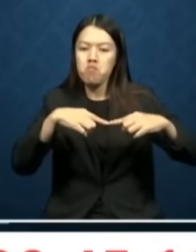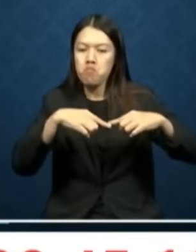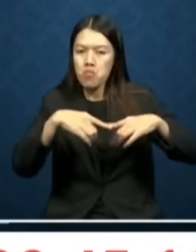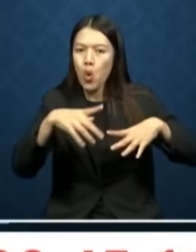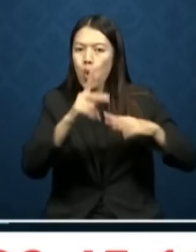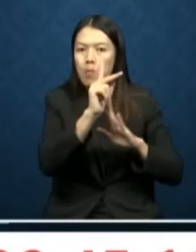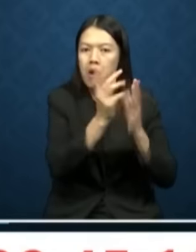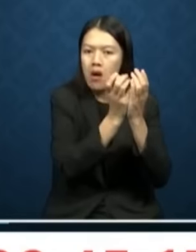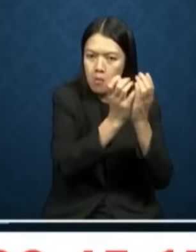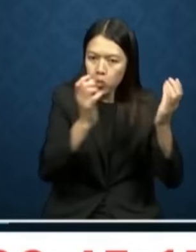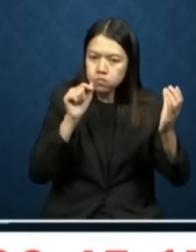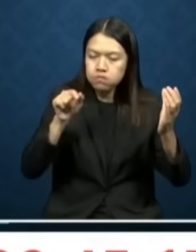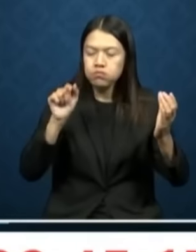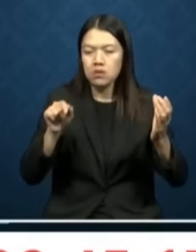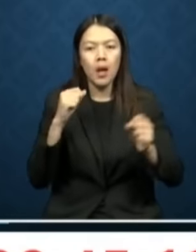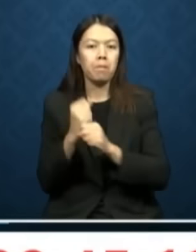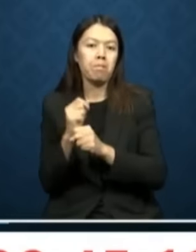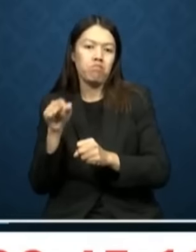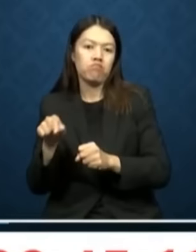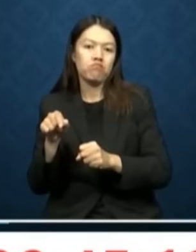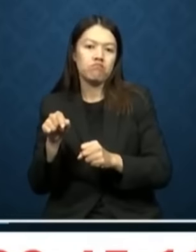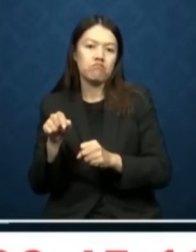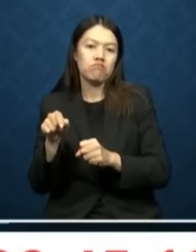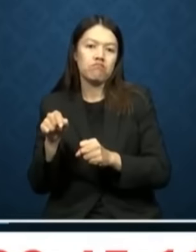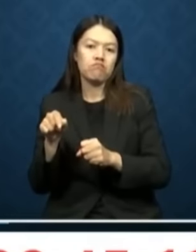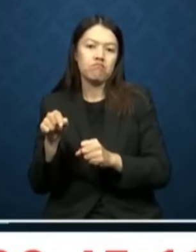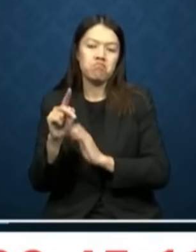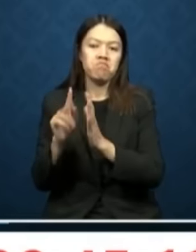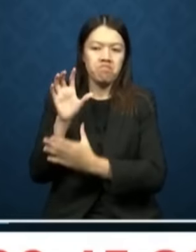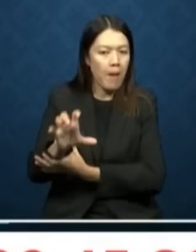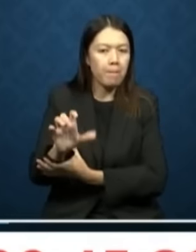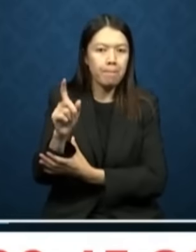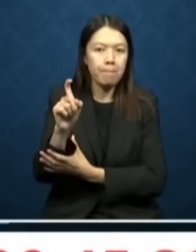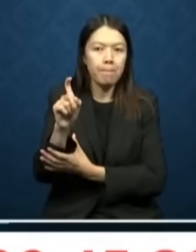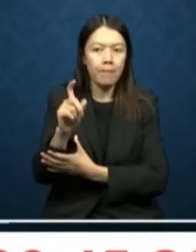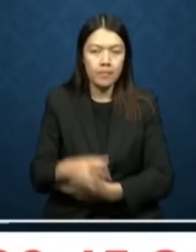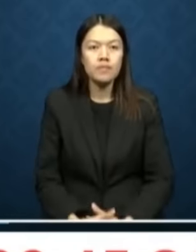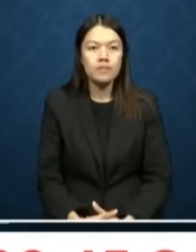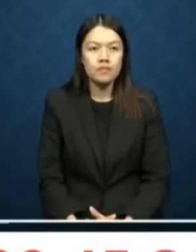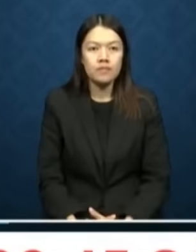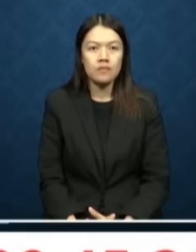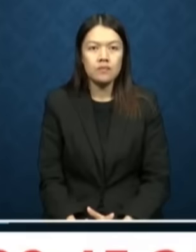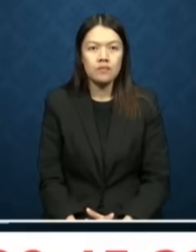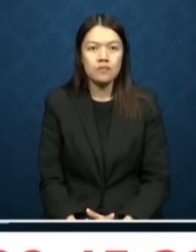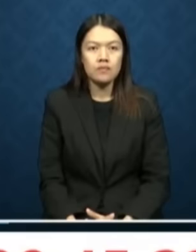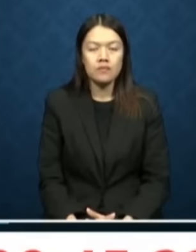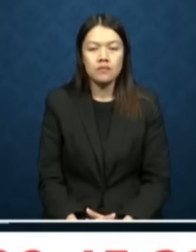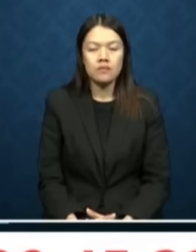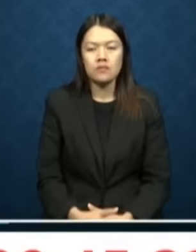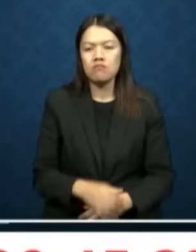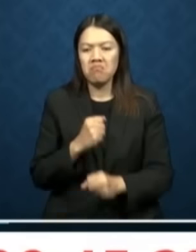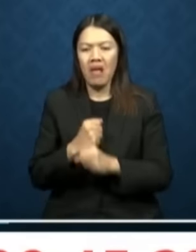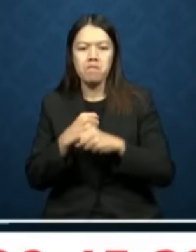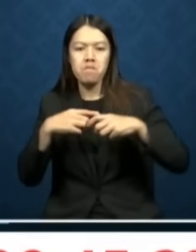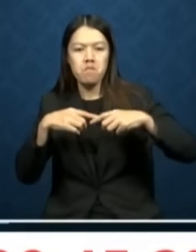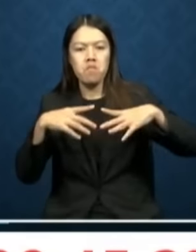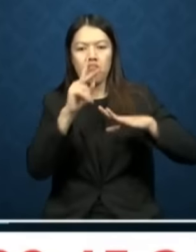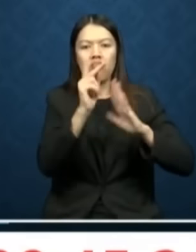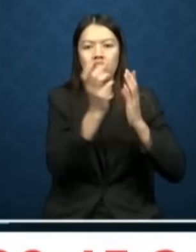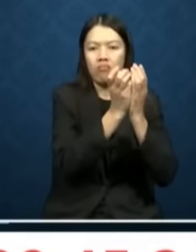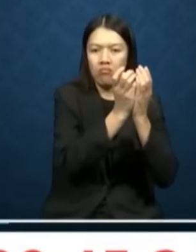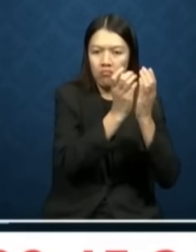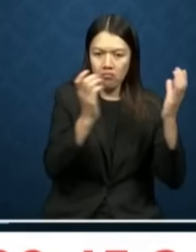ธรรมนูญบทบัญญัตินั้นหรือการกระทำนั้นเป็นอันใช้บังคับมิได้ซึ่งการกระทำที่ขัดต่อรัฐธรรมนูญดังกล่าวคือการกระทำภาย